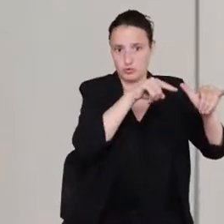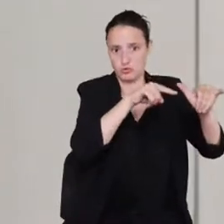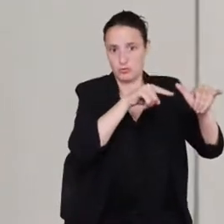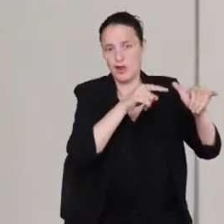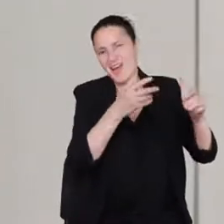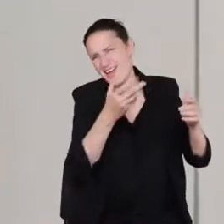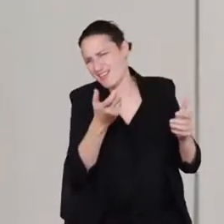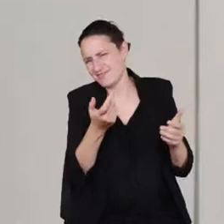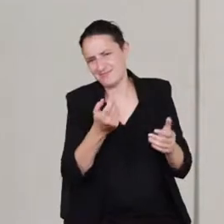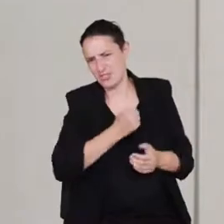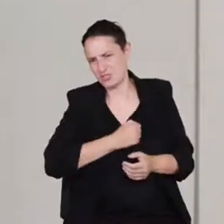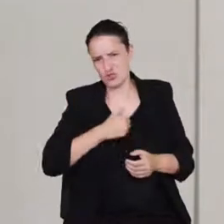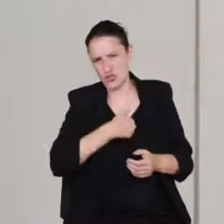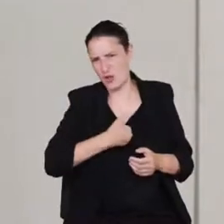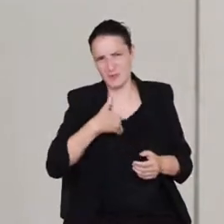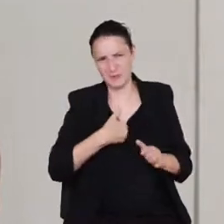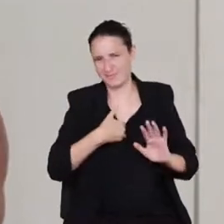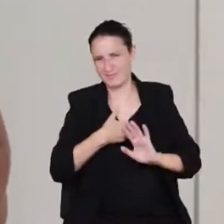żałować.